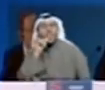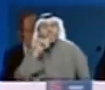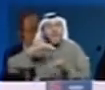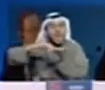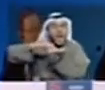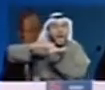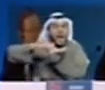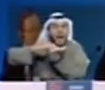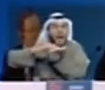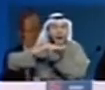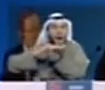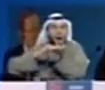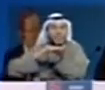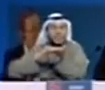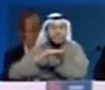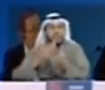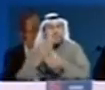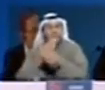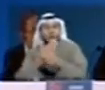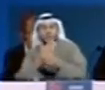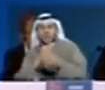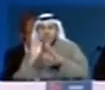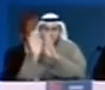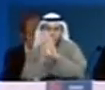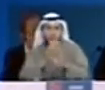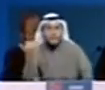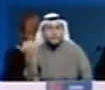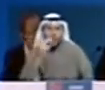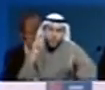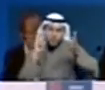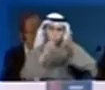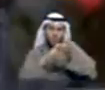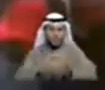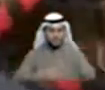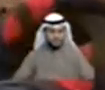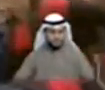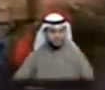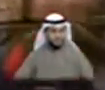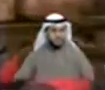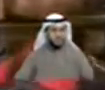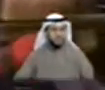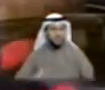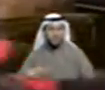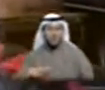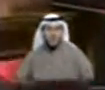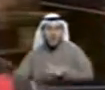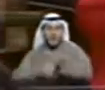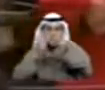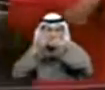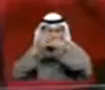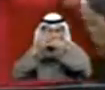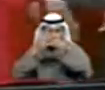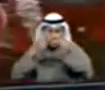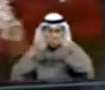أملا لمساعدة السوريين في محنتهم وتضميد جراحهم. سموه حفظه الله أكد أن